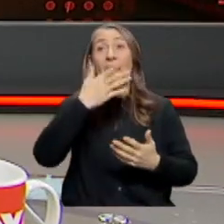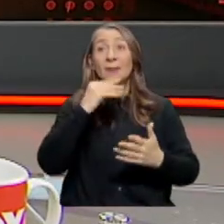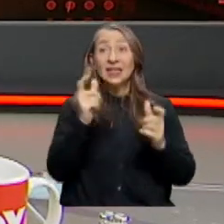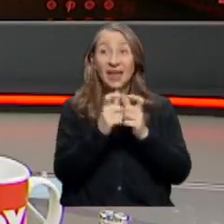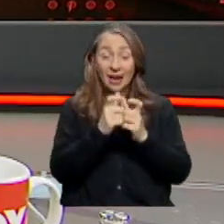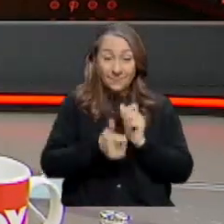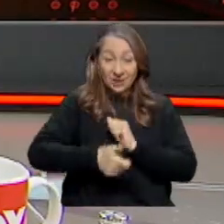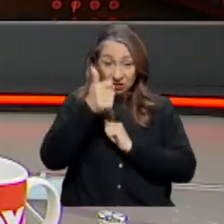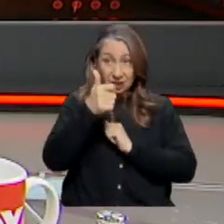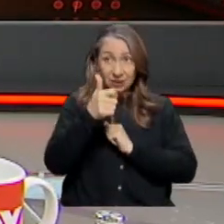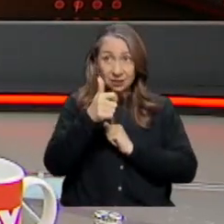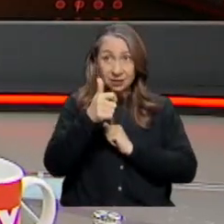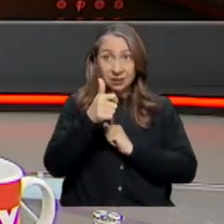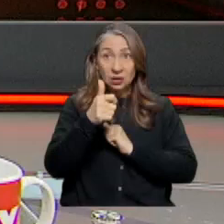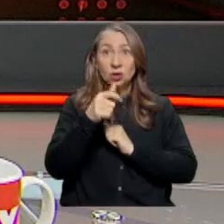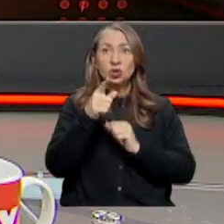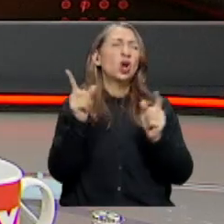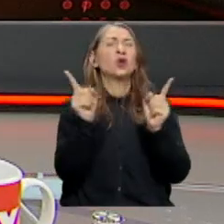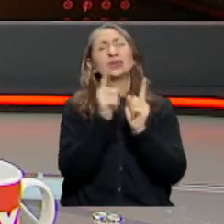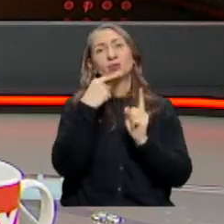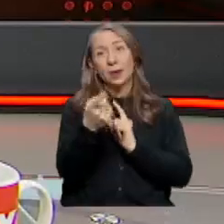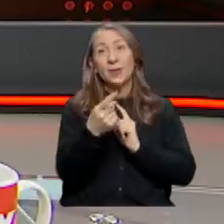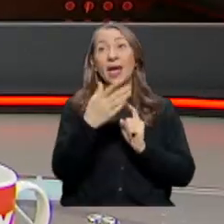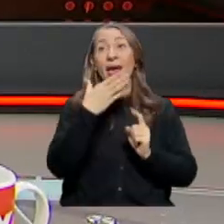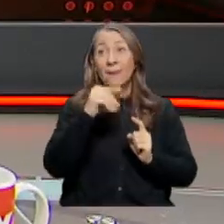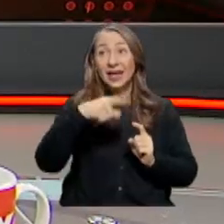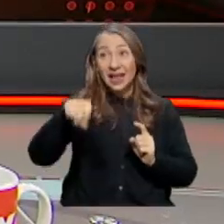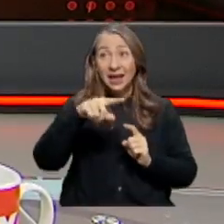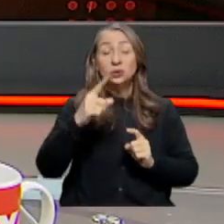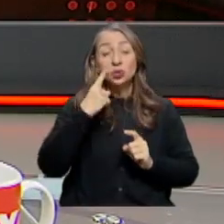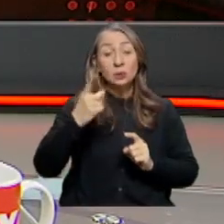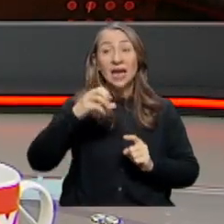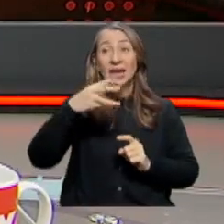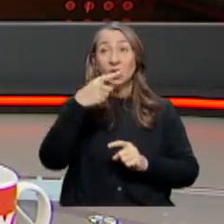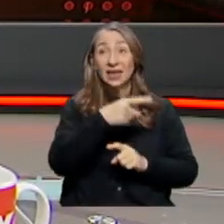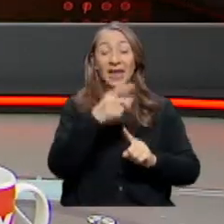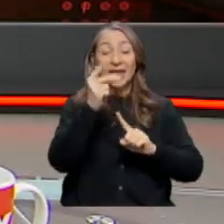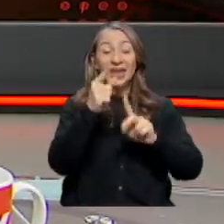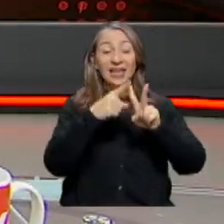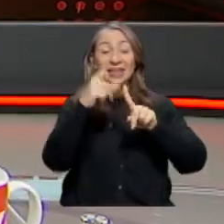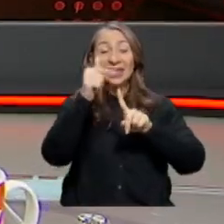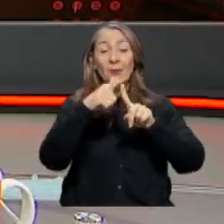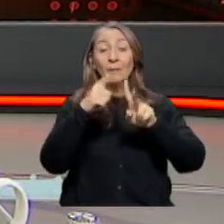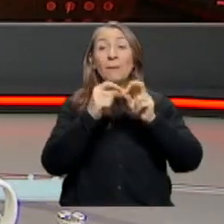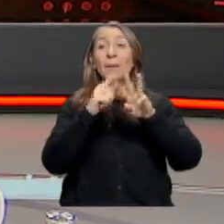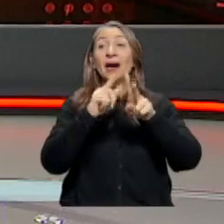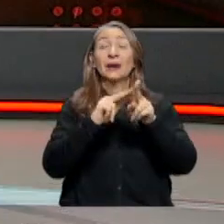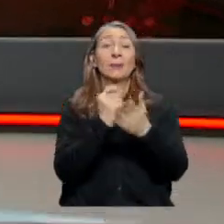Emekliler Derneği Başkanı. Şöyle özetleyelim. Emekliler Cumhurbaşkanı Erdoğan'a intibak mektubu